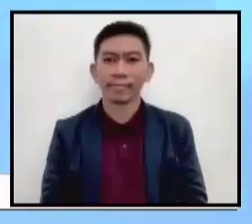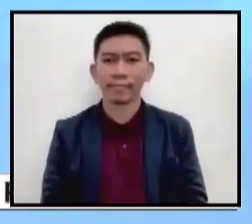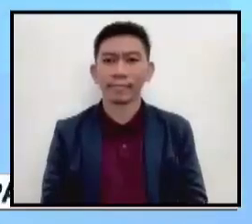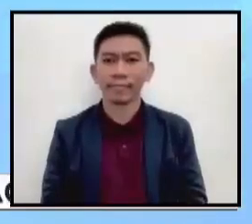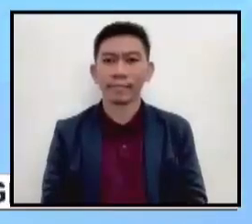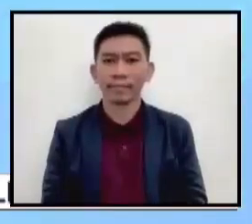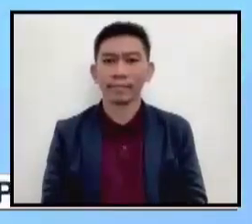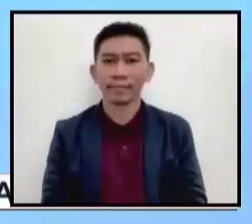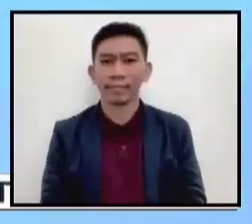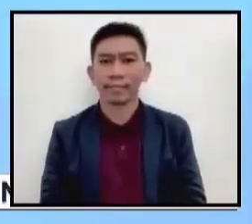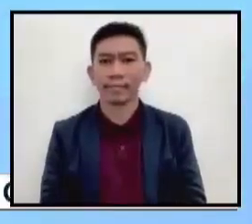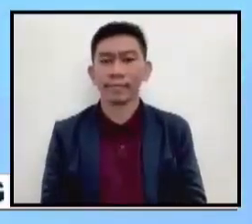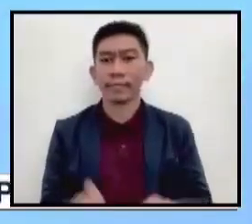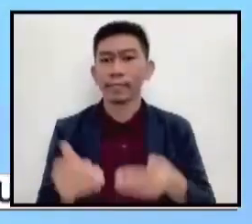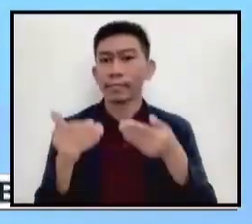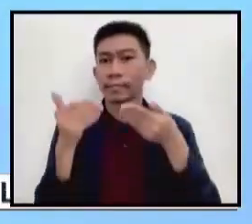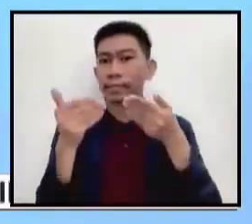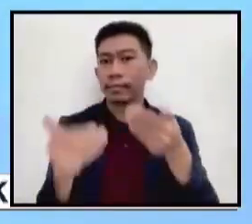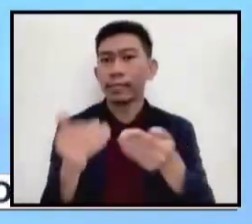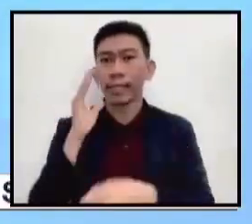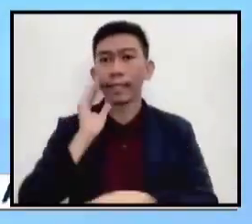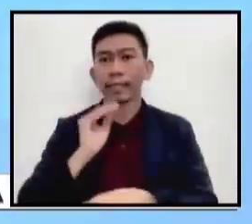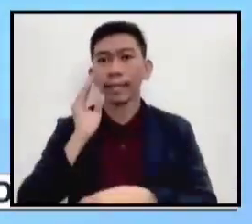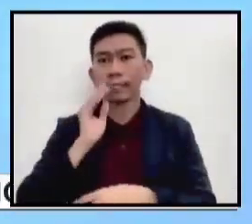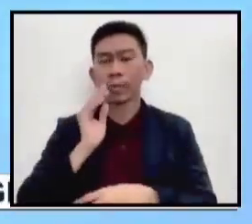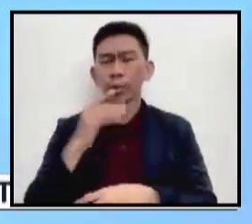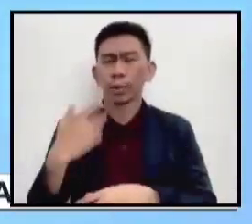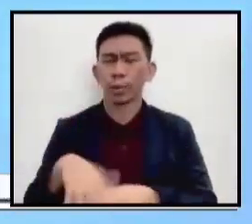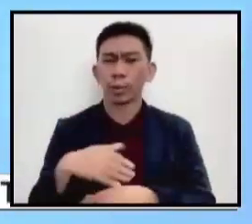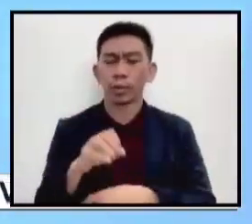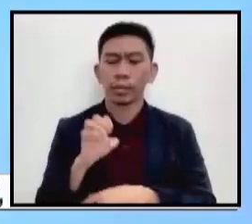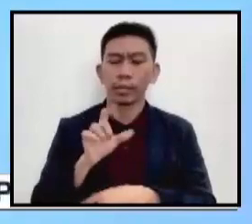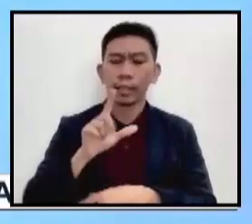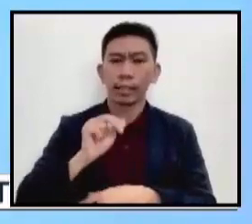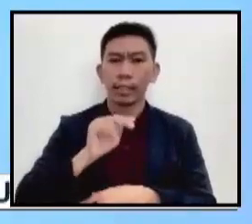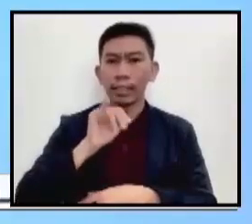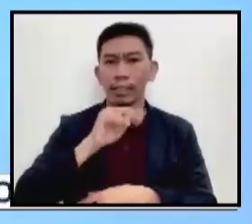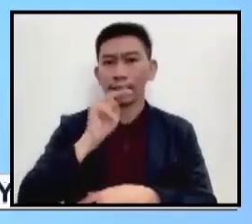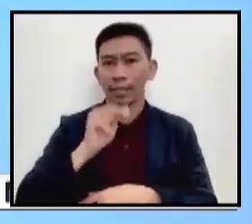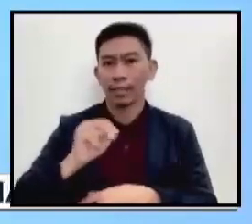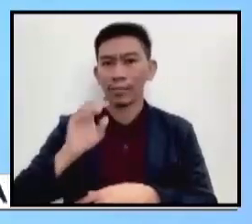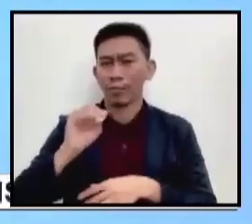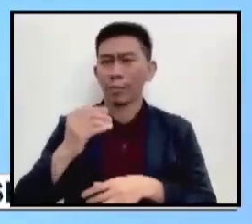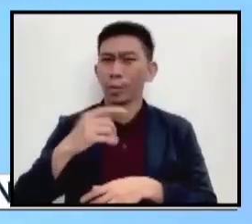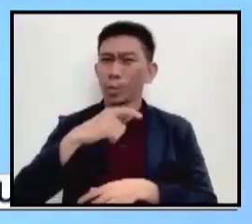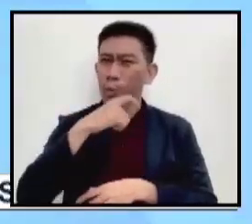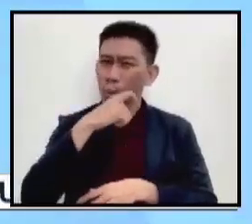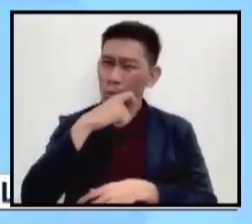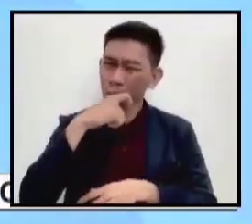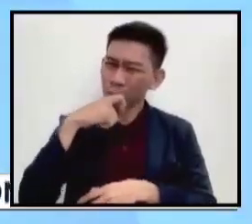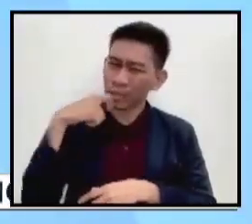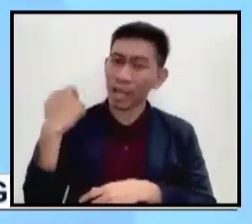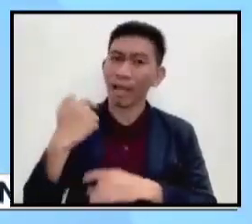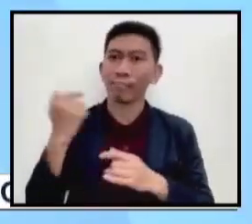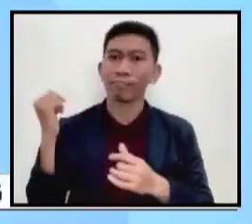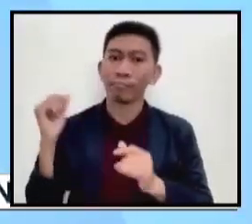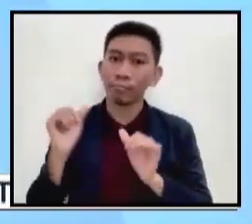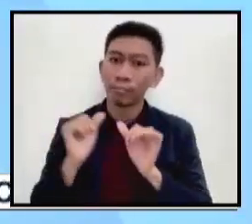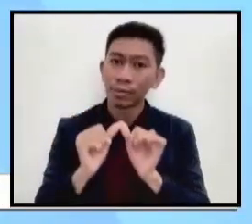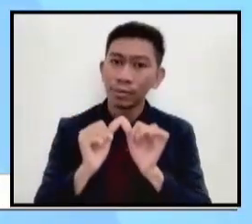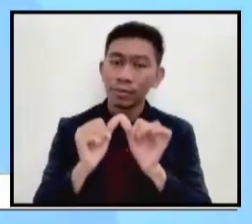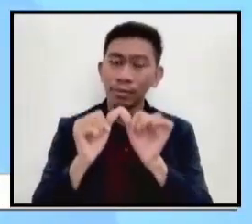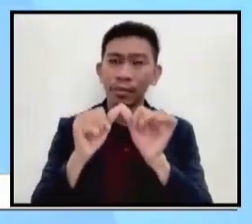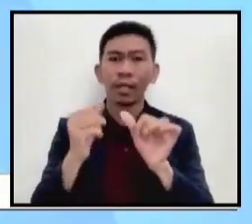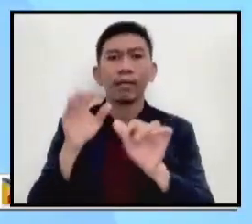Patuloy na mararanasan ang matinding El Niño phenomenon o tagtuyot hanggang Pebrero ngayong taon. Sa abiso ng